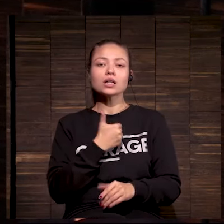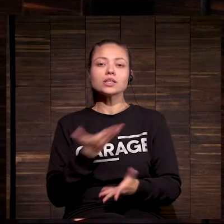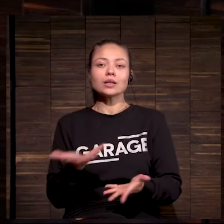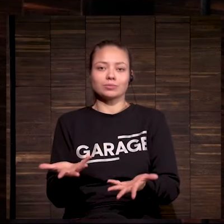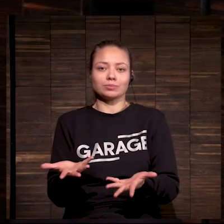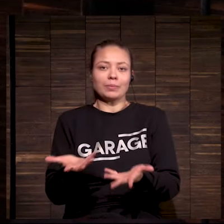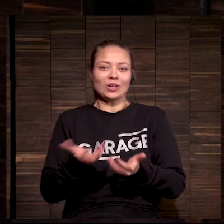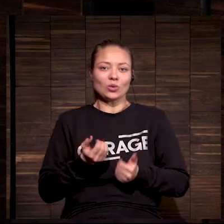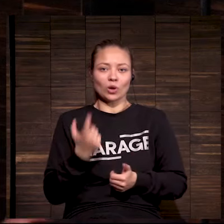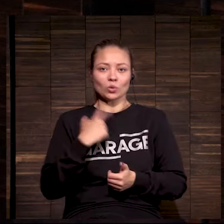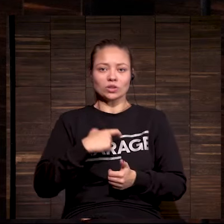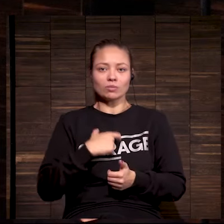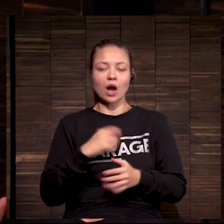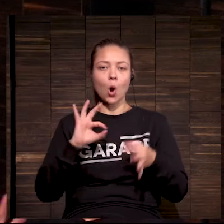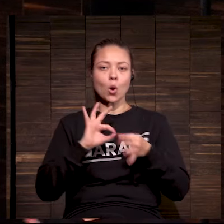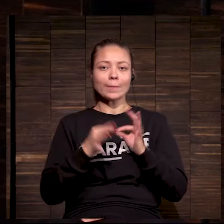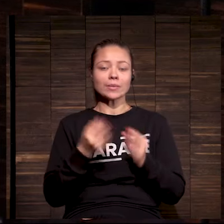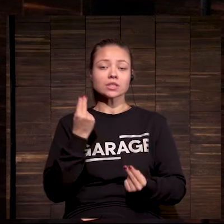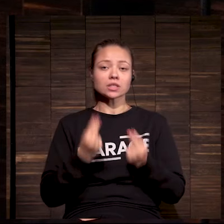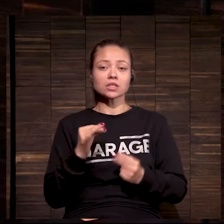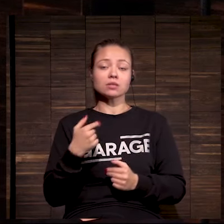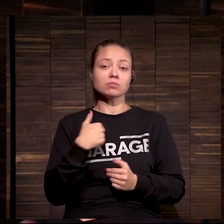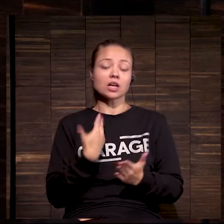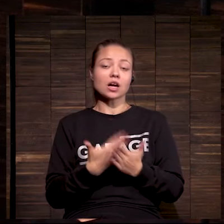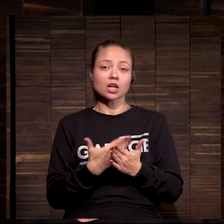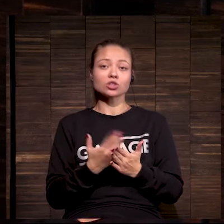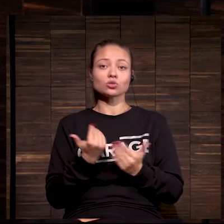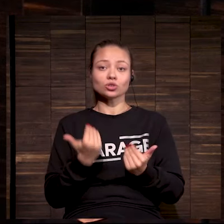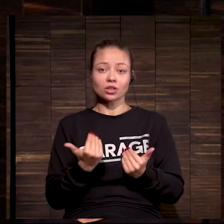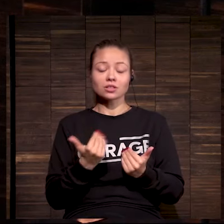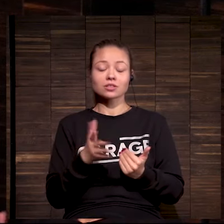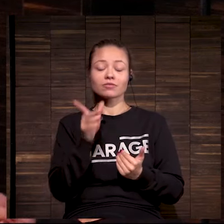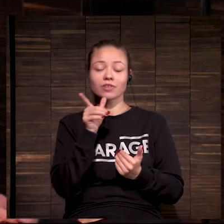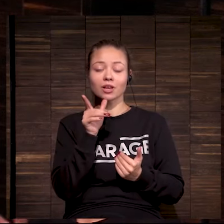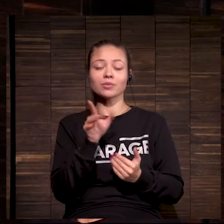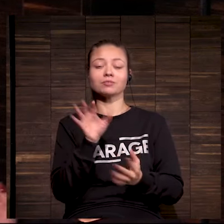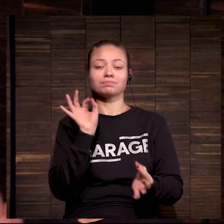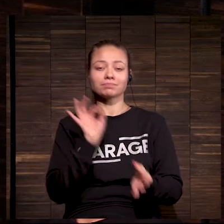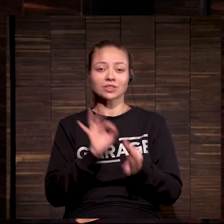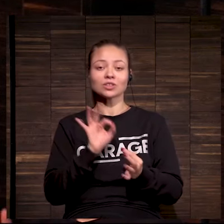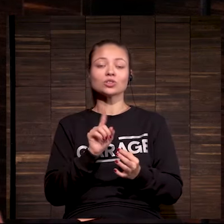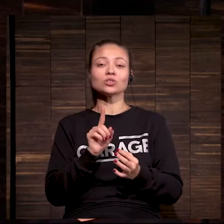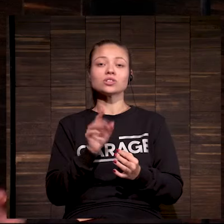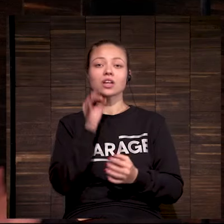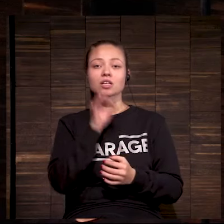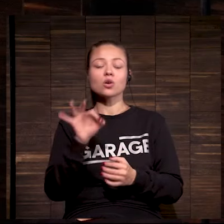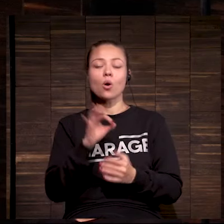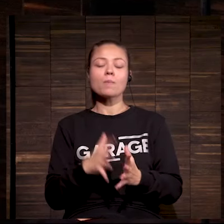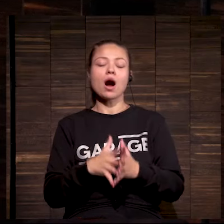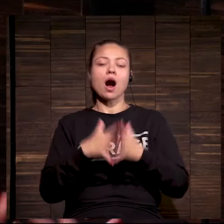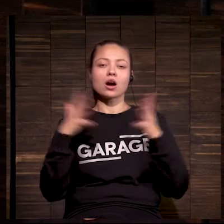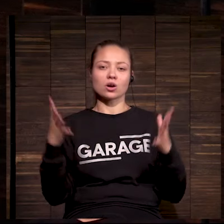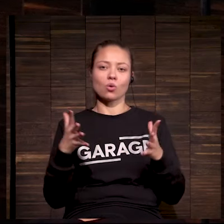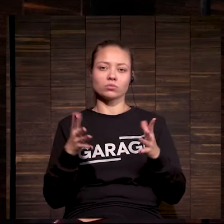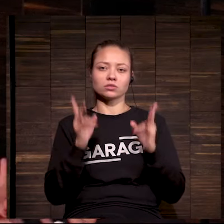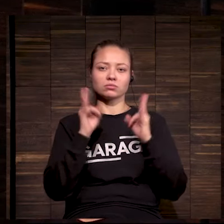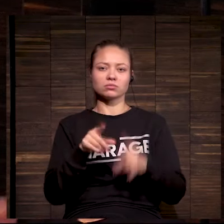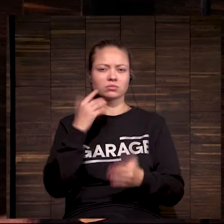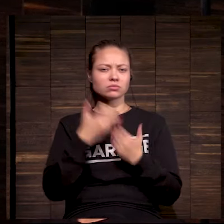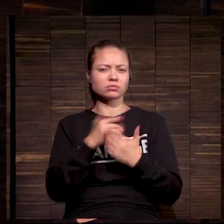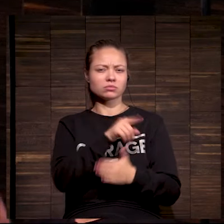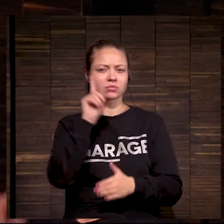себя олимпийские игры и сейчас мне кажется пришло время сказать об огромной трагедии brick city вы наверное